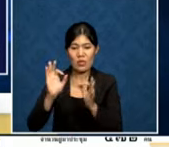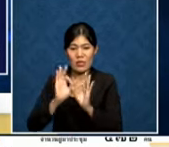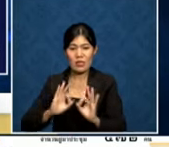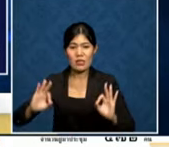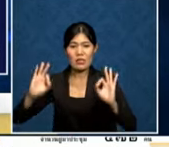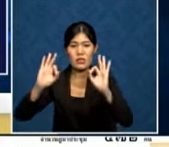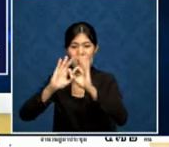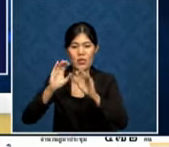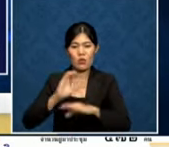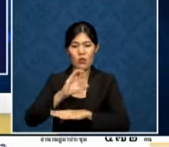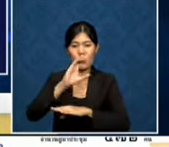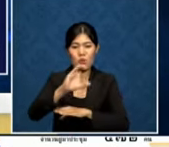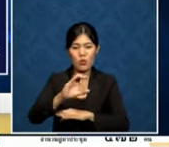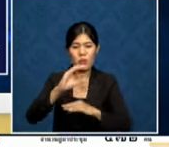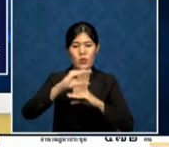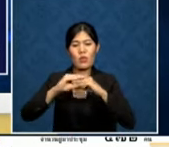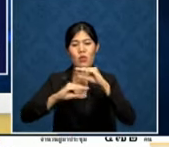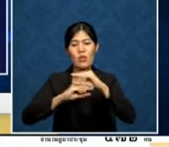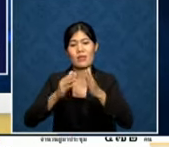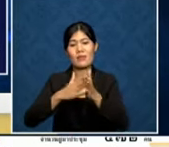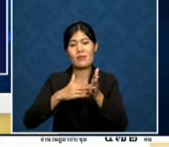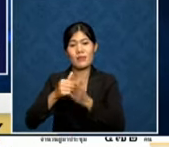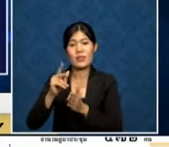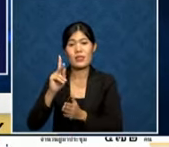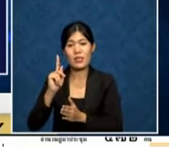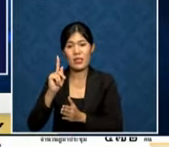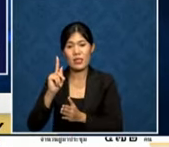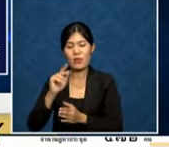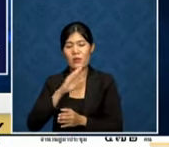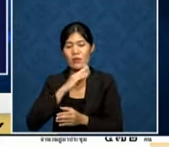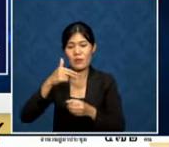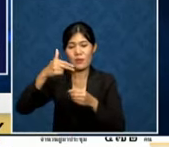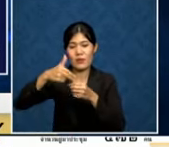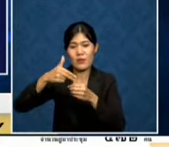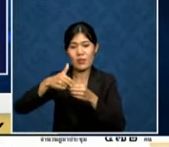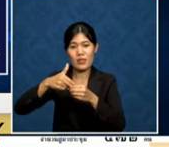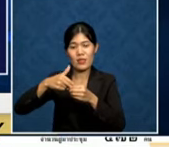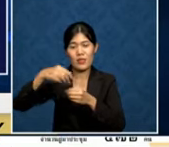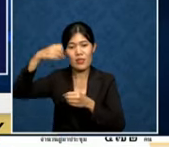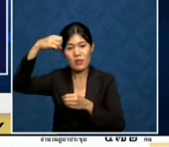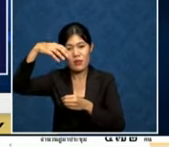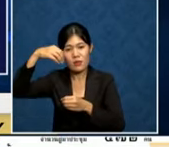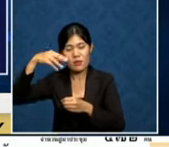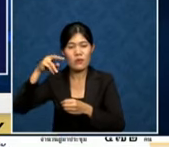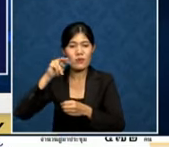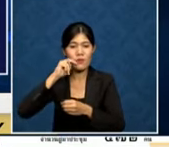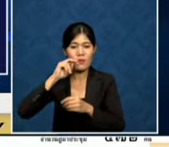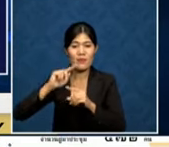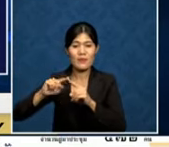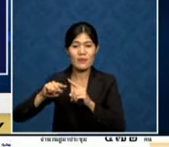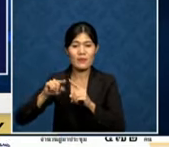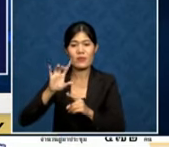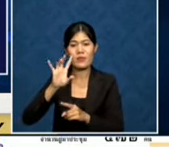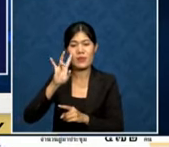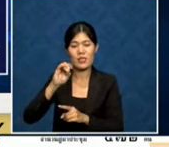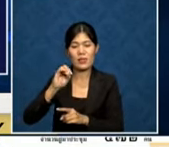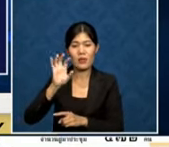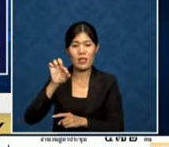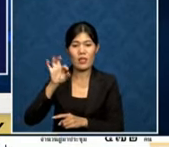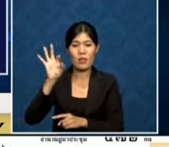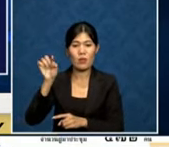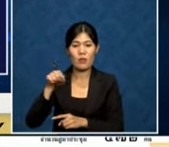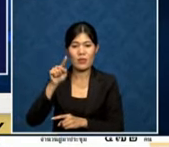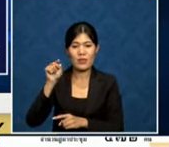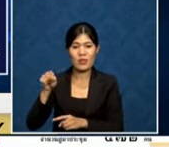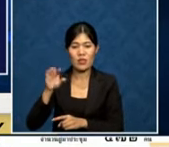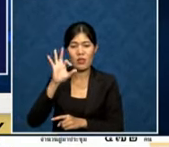สีเขียวทั้งสิ้นครับอย่างในภาคพลังงานครับตัวเลขมากกว่า 7 19%ของ fdiครับเน้นการลงทุนในโครง